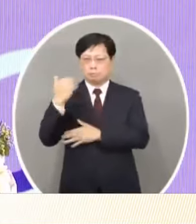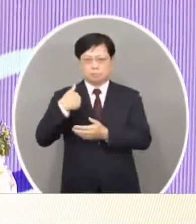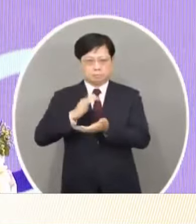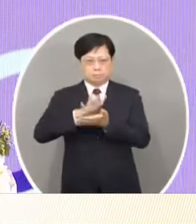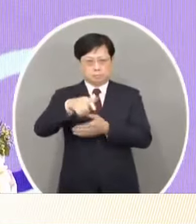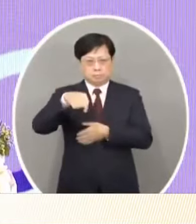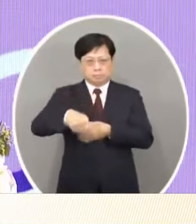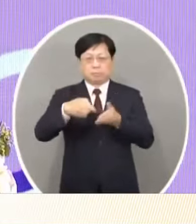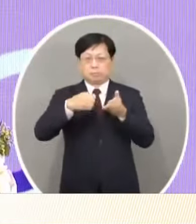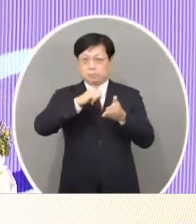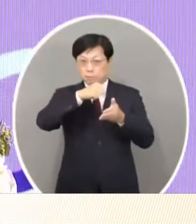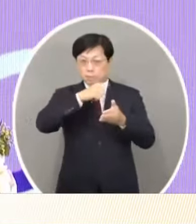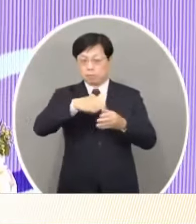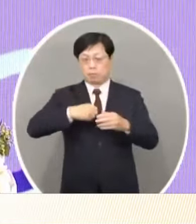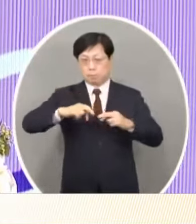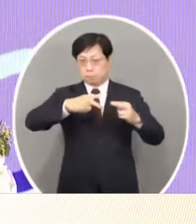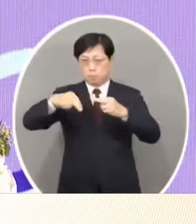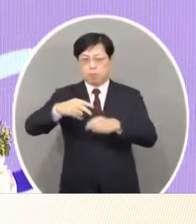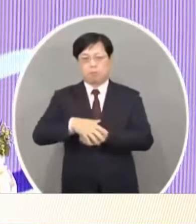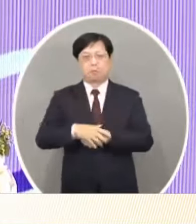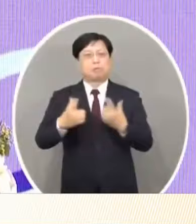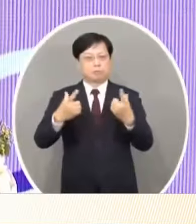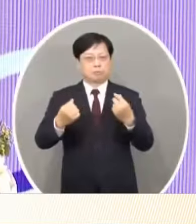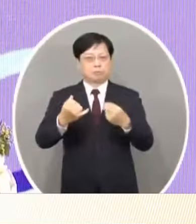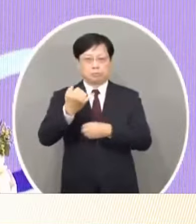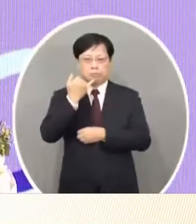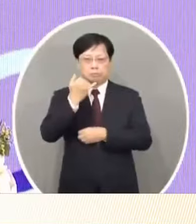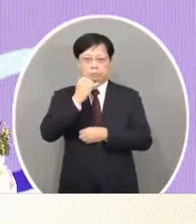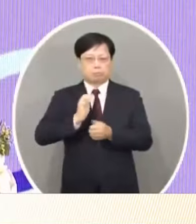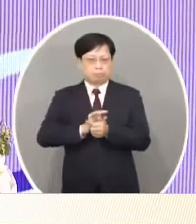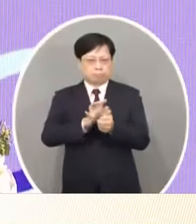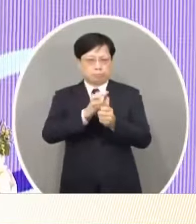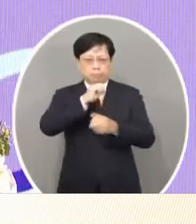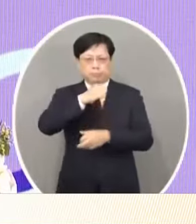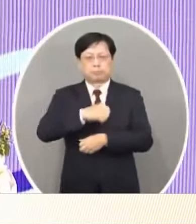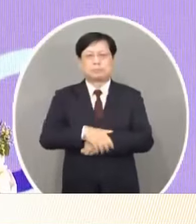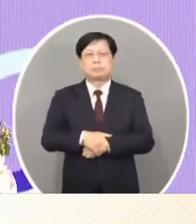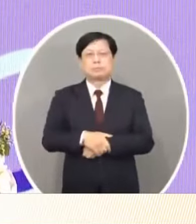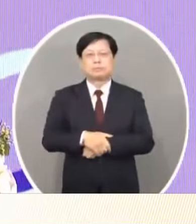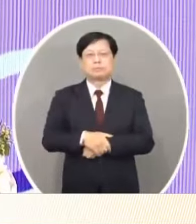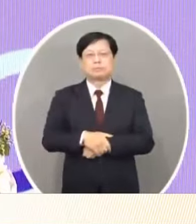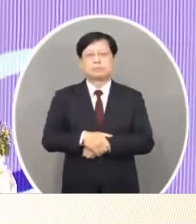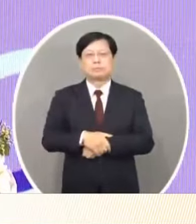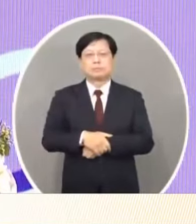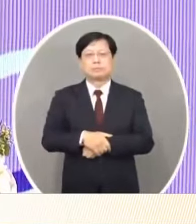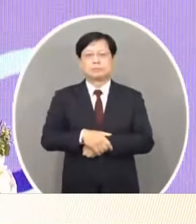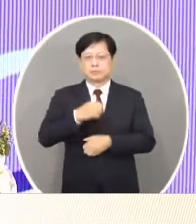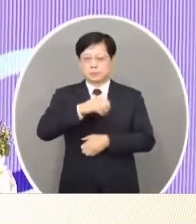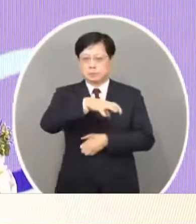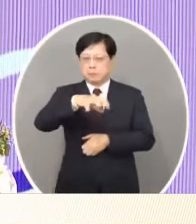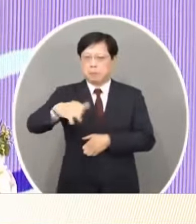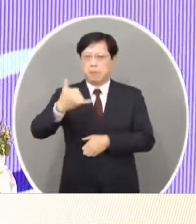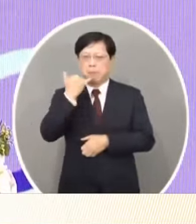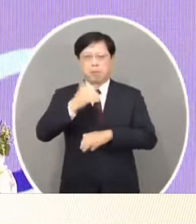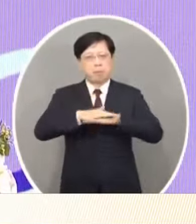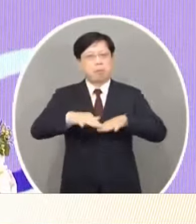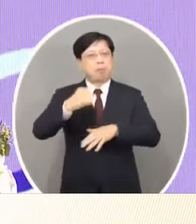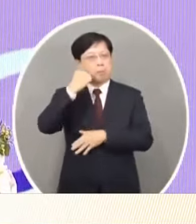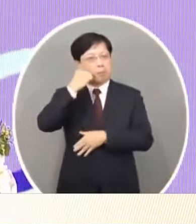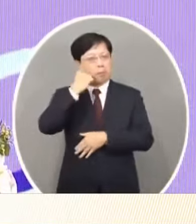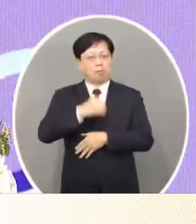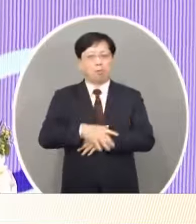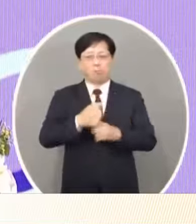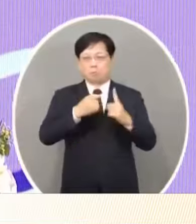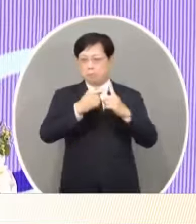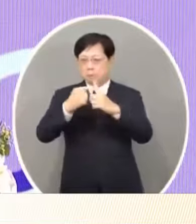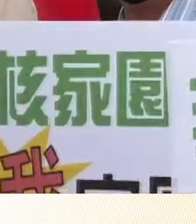来台湾的建设上能够达到均衡台湾的目标，让处处都可以安居，人